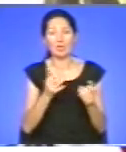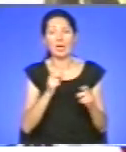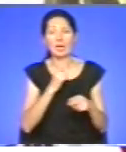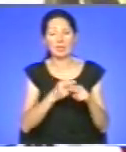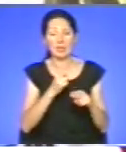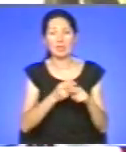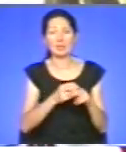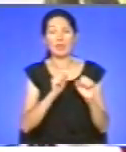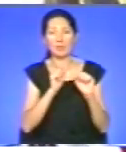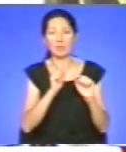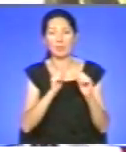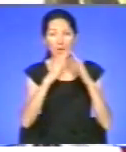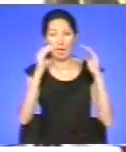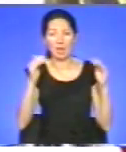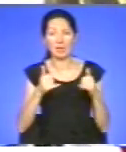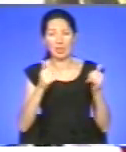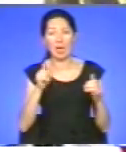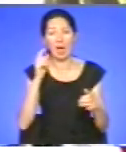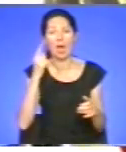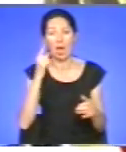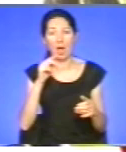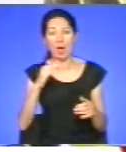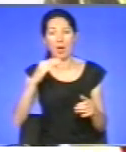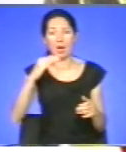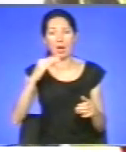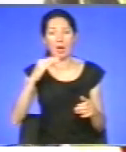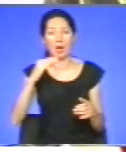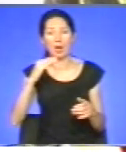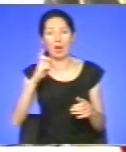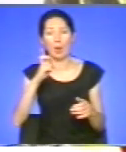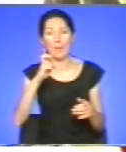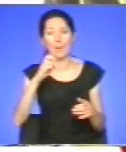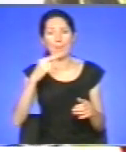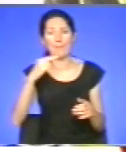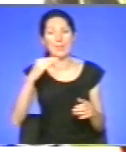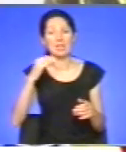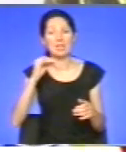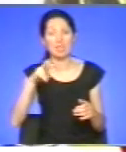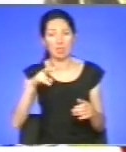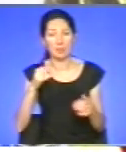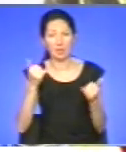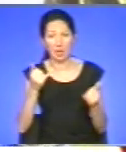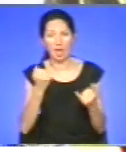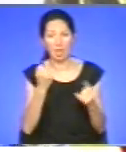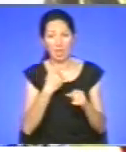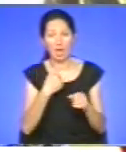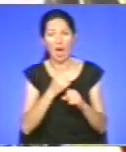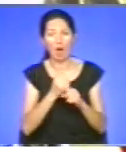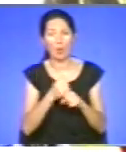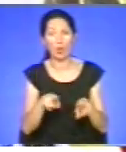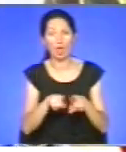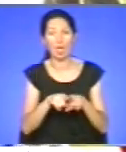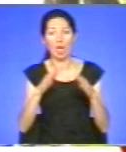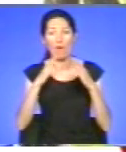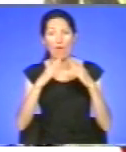Зараз в мене в плані є. В плані, я роблю такий вулик-церкву. на всі рамки в світі, які є. Шестигранник